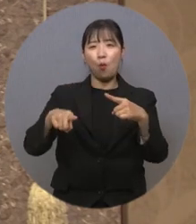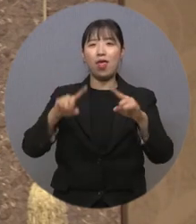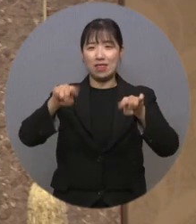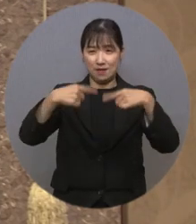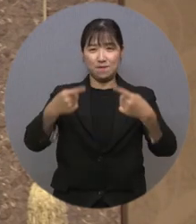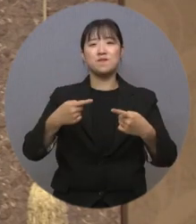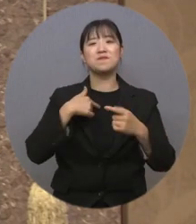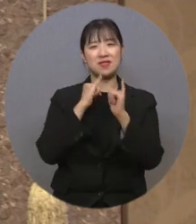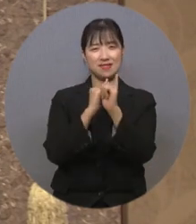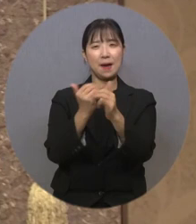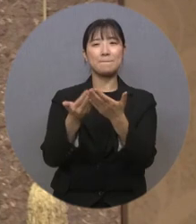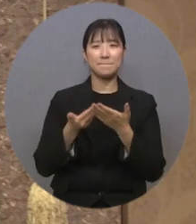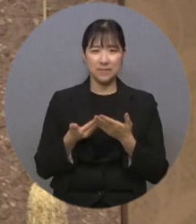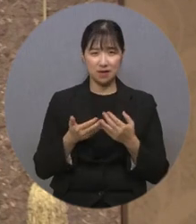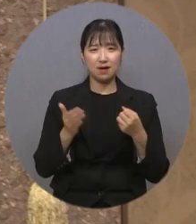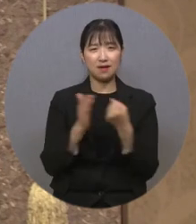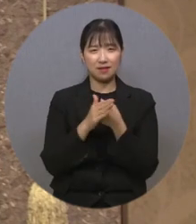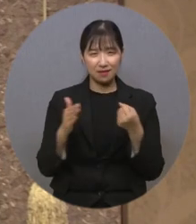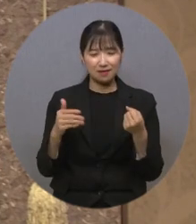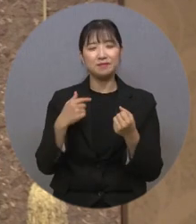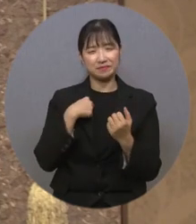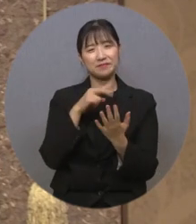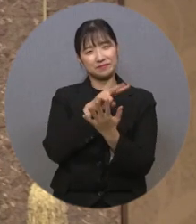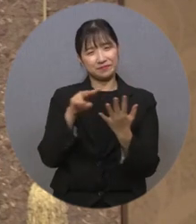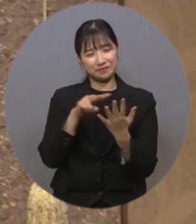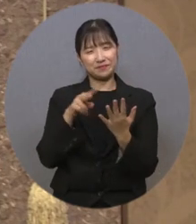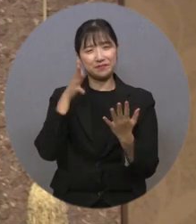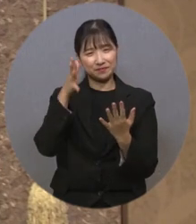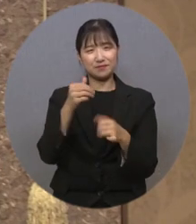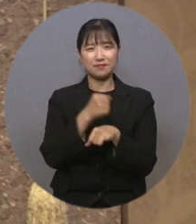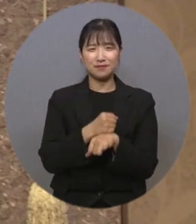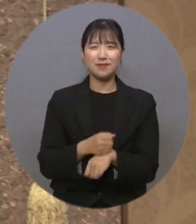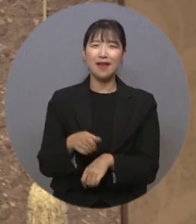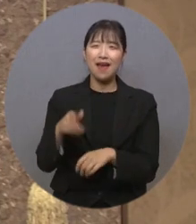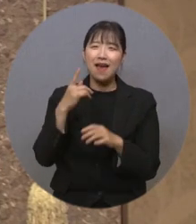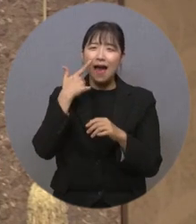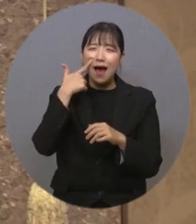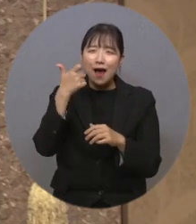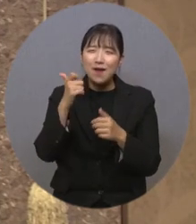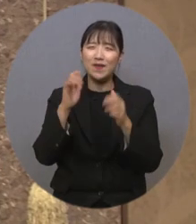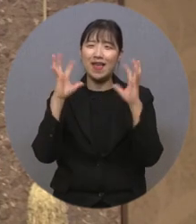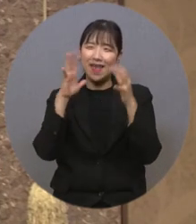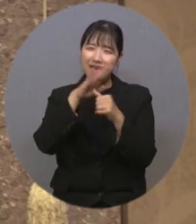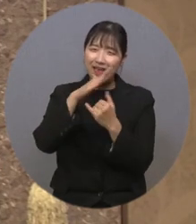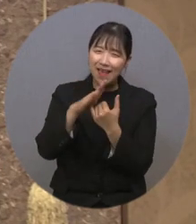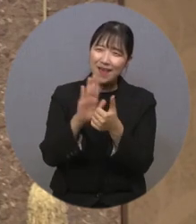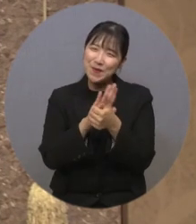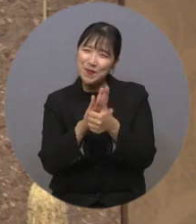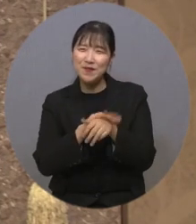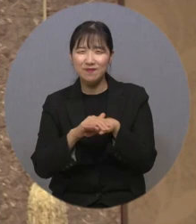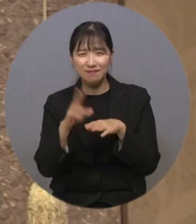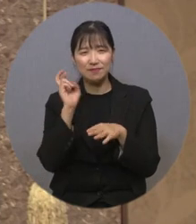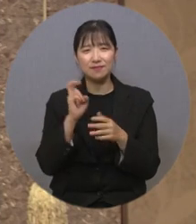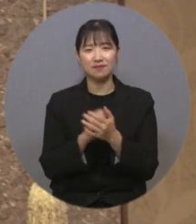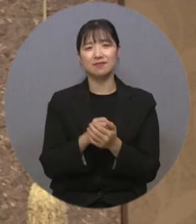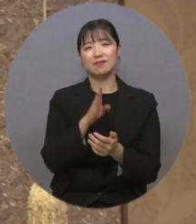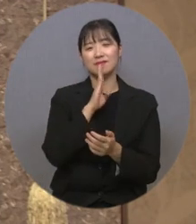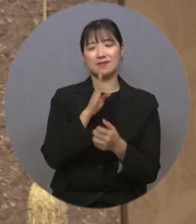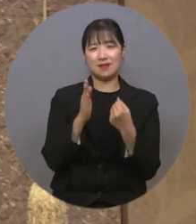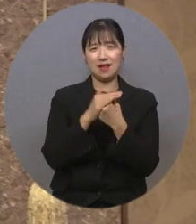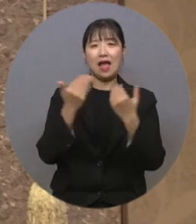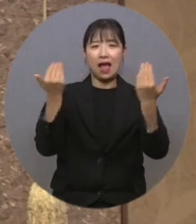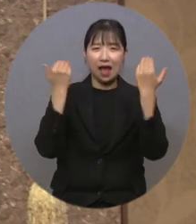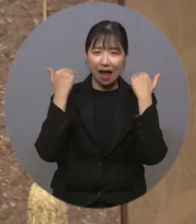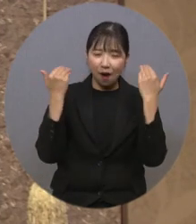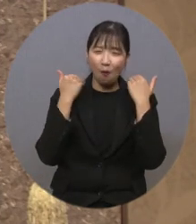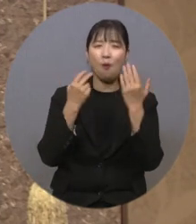예. 그래 가지고 이제 동화 구연가가 돼 가지고 굉장히 다정한 아빠셨나봐요. 학교나 낙도 섬에 네.